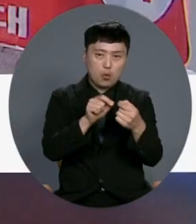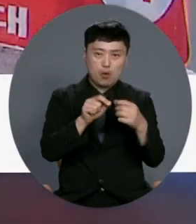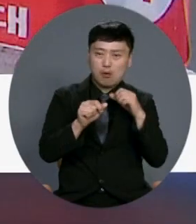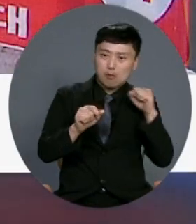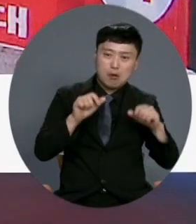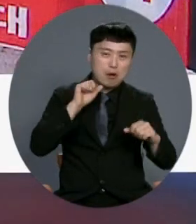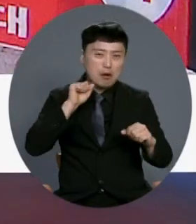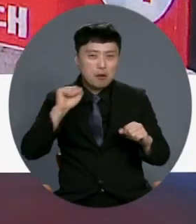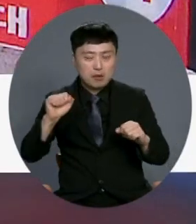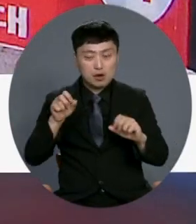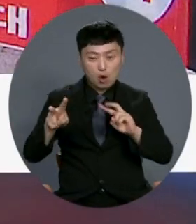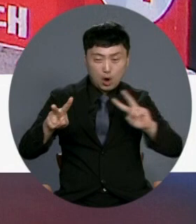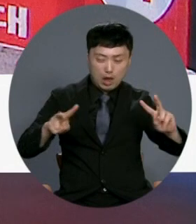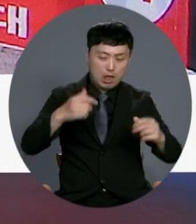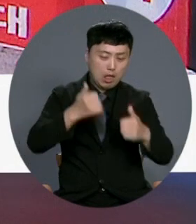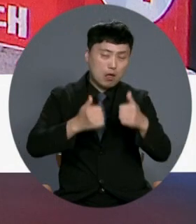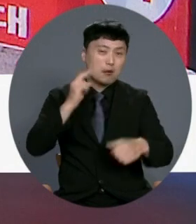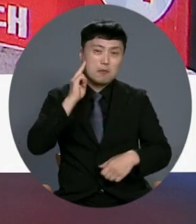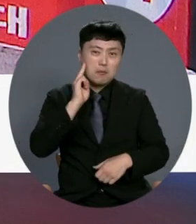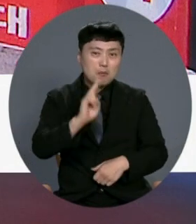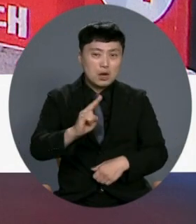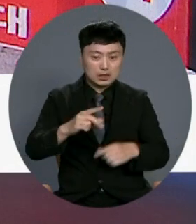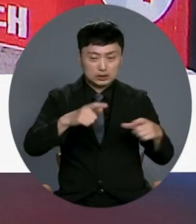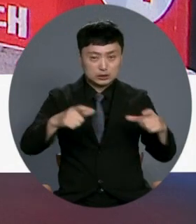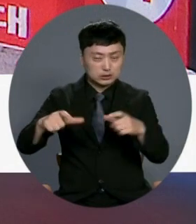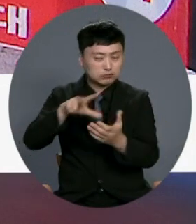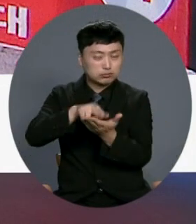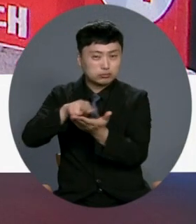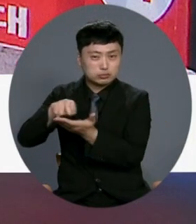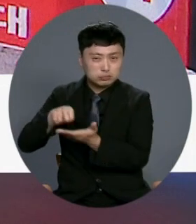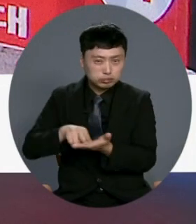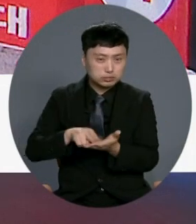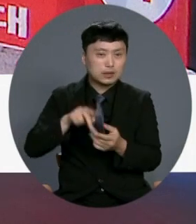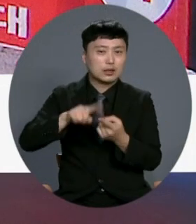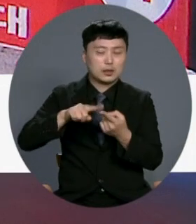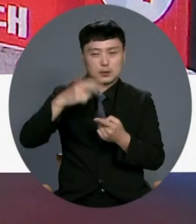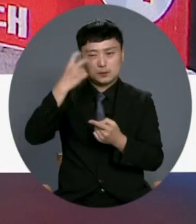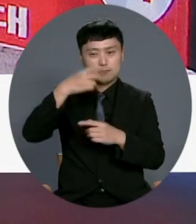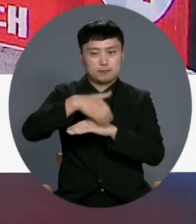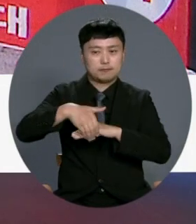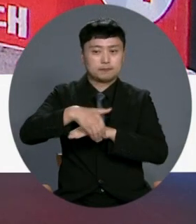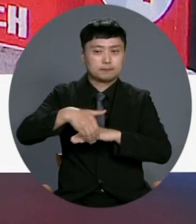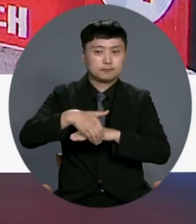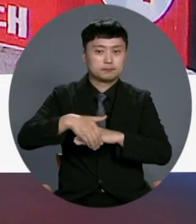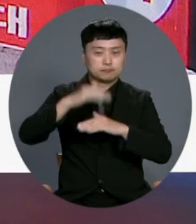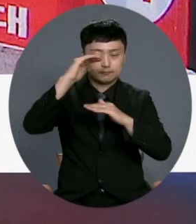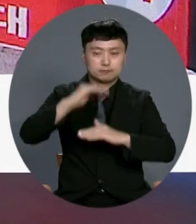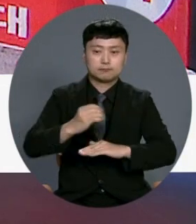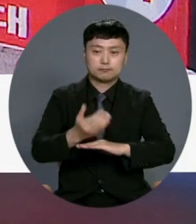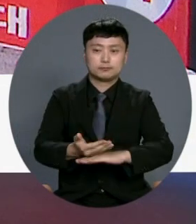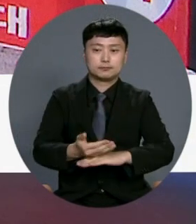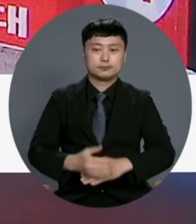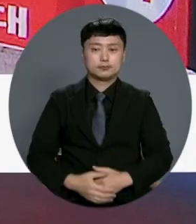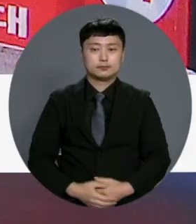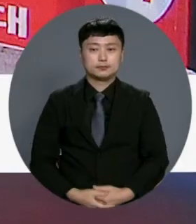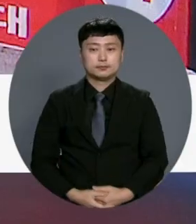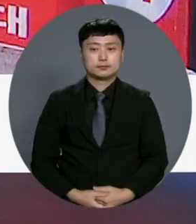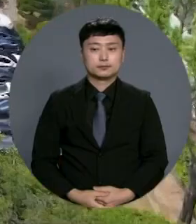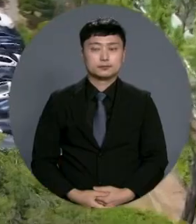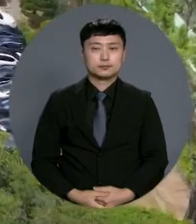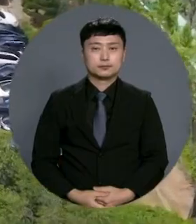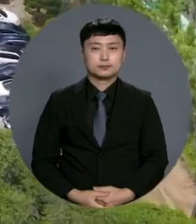잡으려는 여야 간 경쟁이 치열한 가운데 지역 현안도 대거 도마 위에 오를 것으로 보입니다. 보도에 조재한 기자입니다.